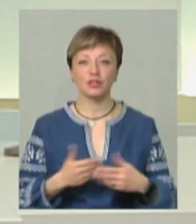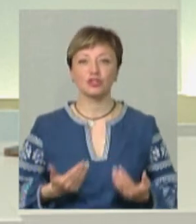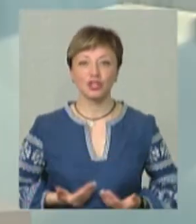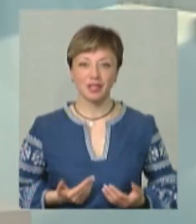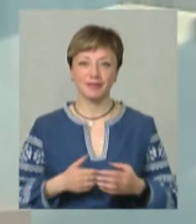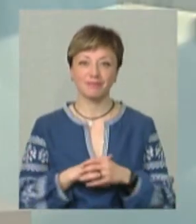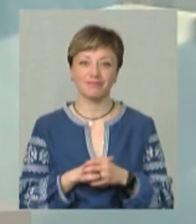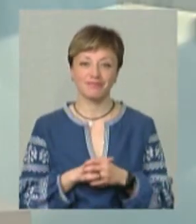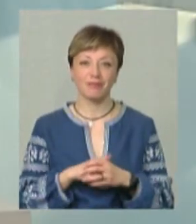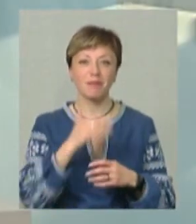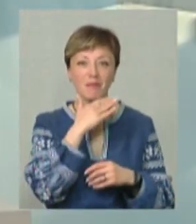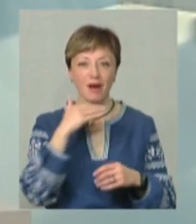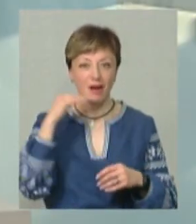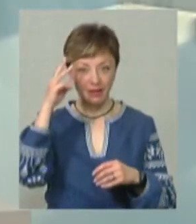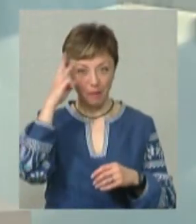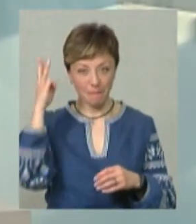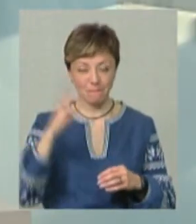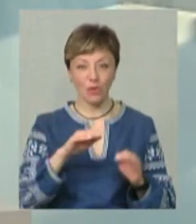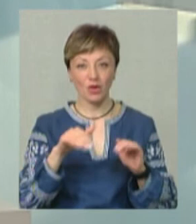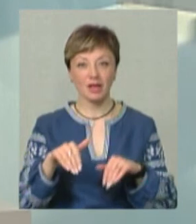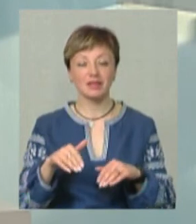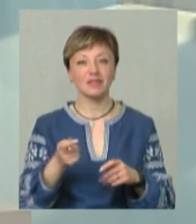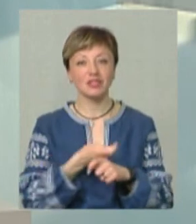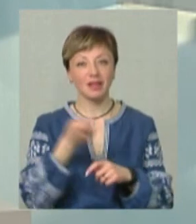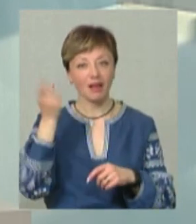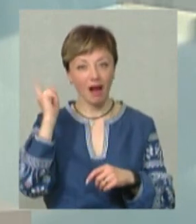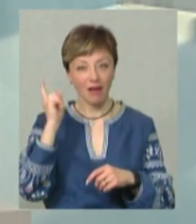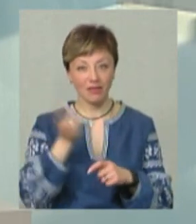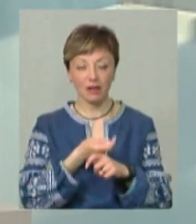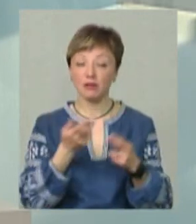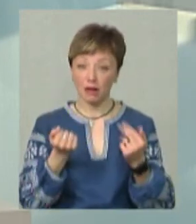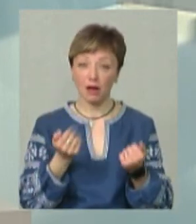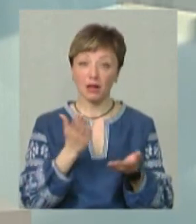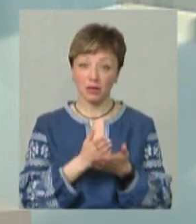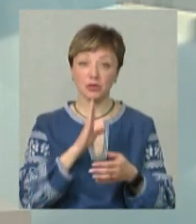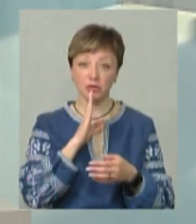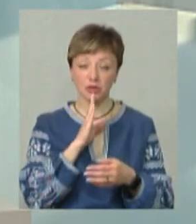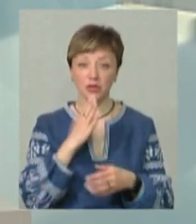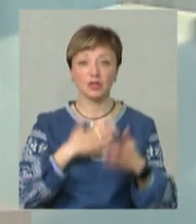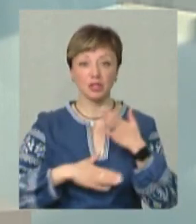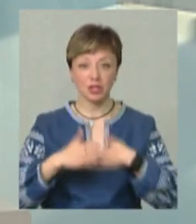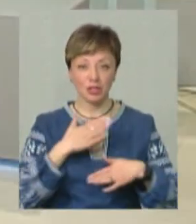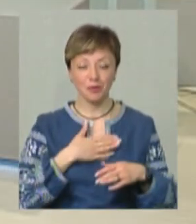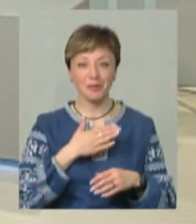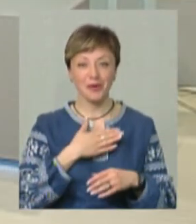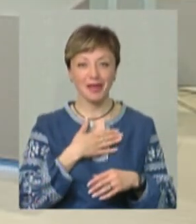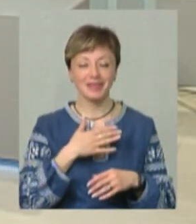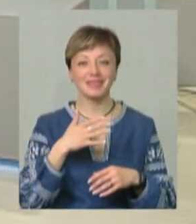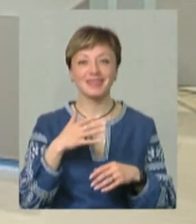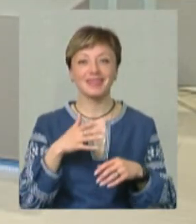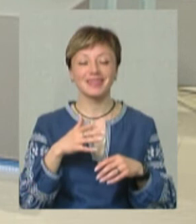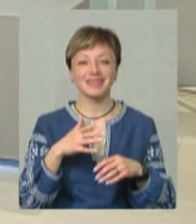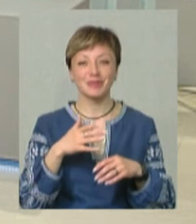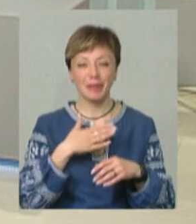жити. Багато на Поділлі вишивальниць зараз займається саме давньою вишивкою? Так, дуже тішить моє серце ця тенденція,